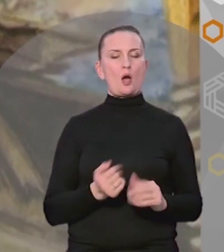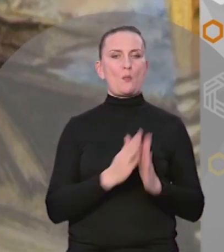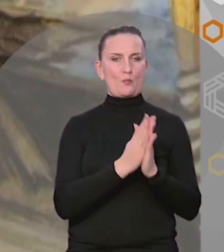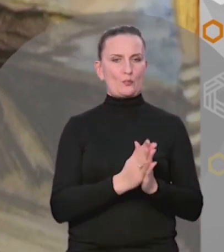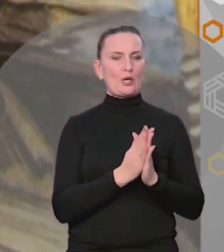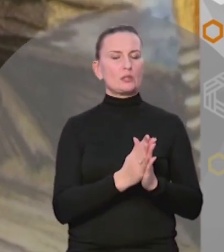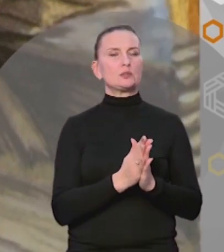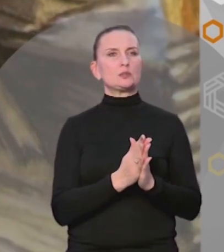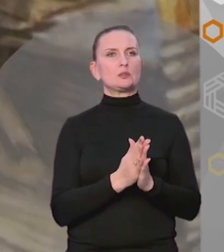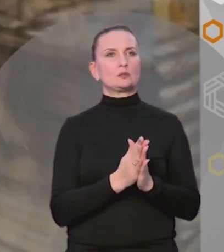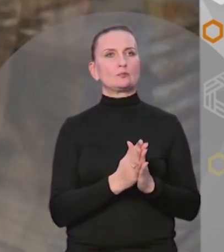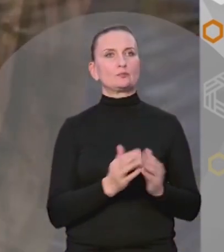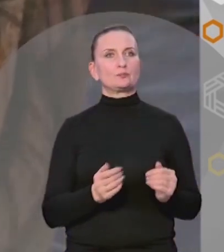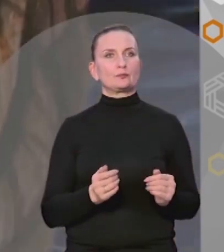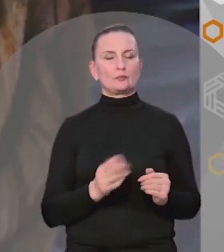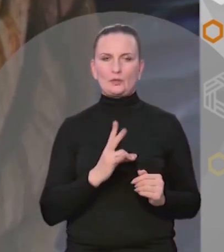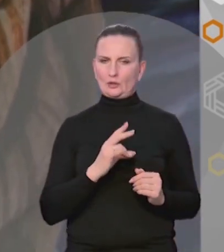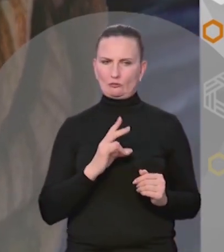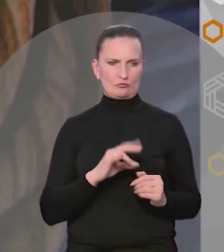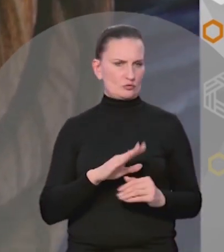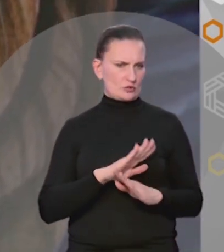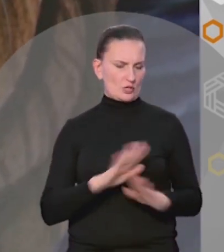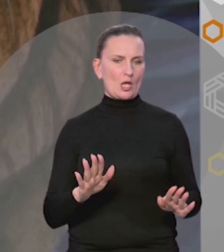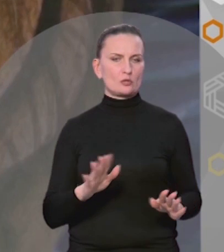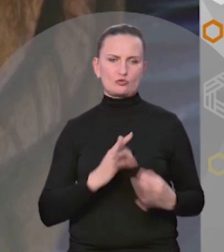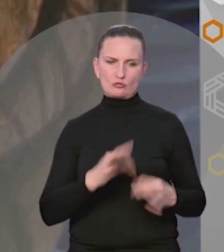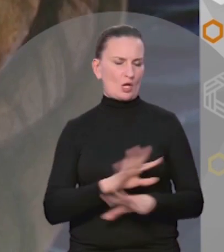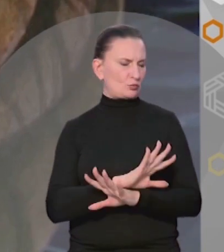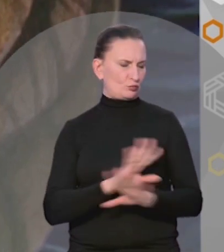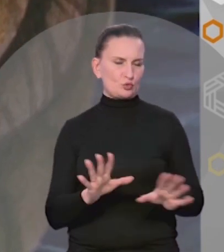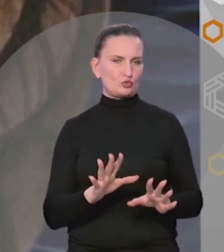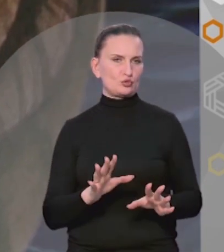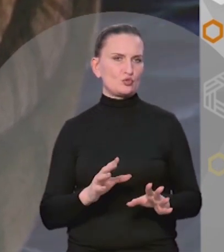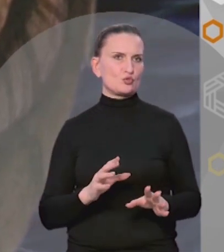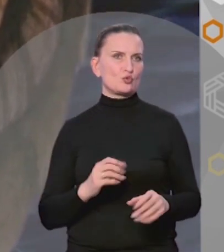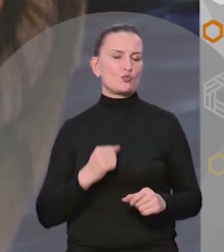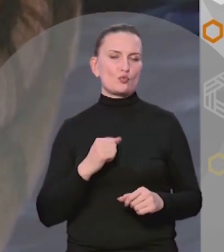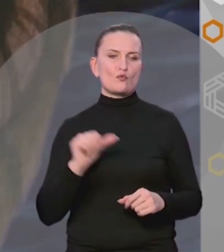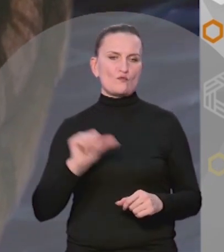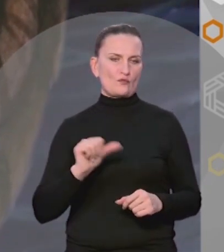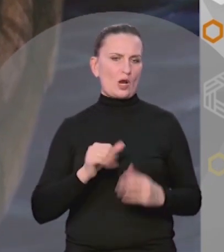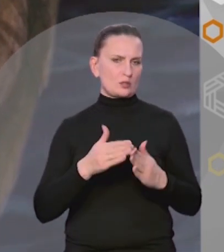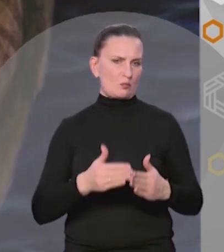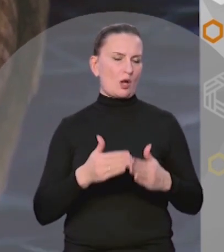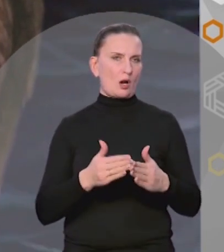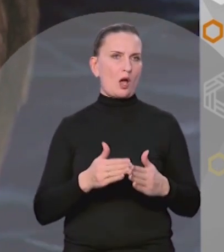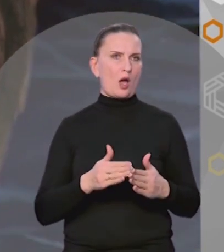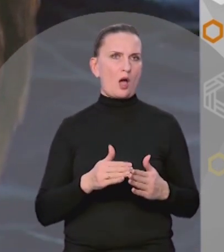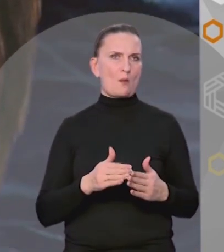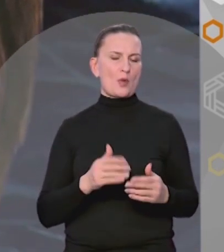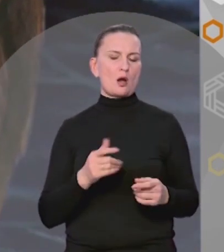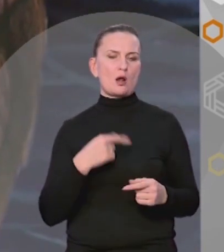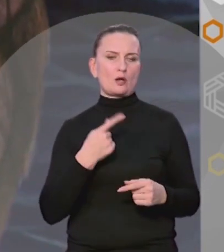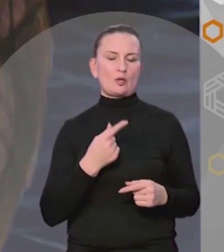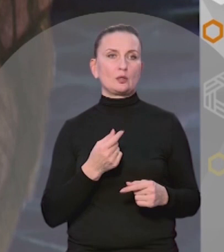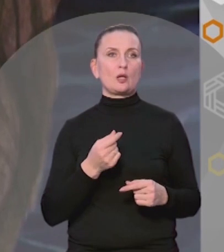– просил он. «Не отпущу!» – ворчал вредный баркас. «Вот еще!